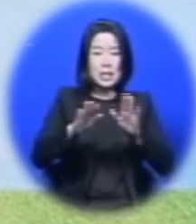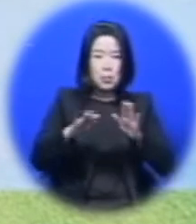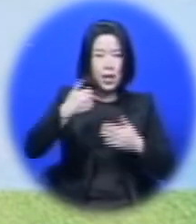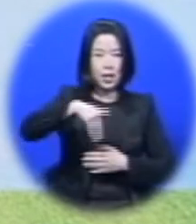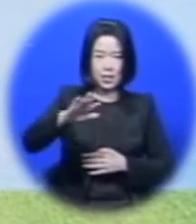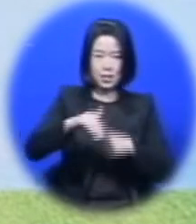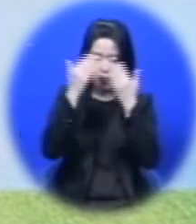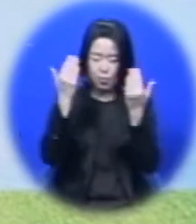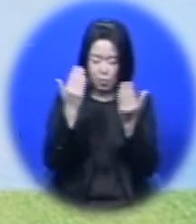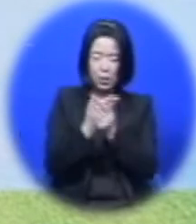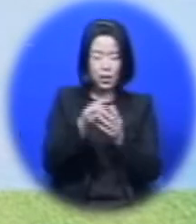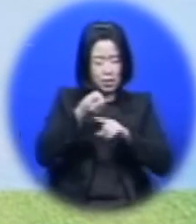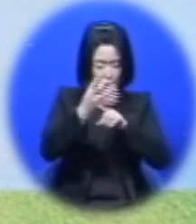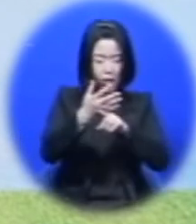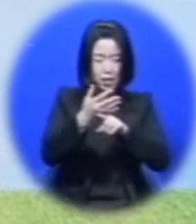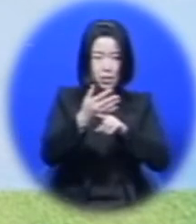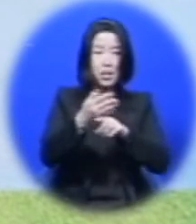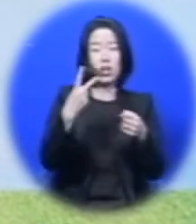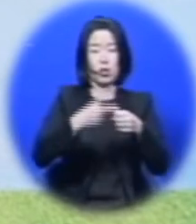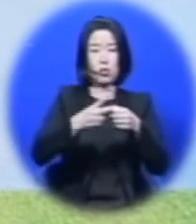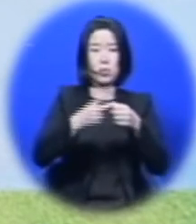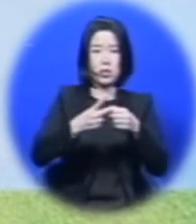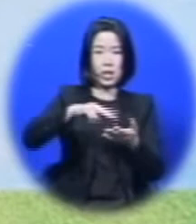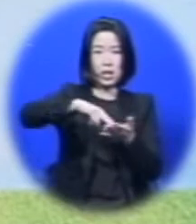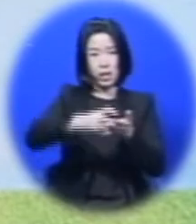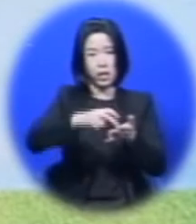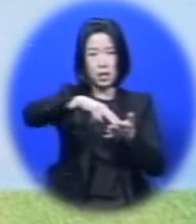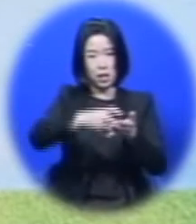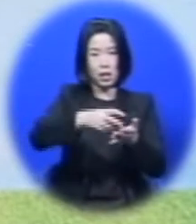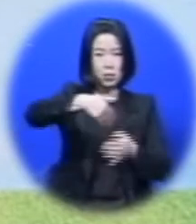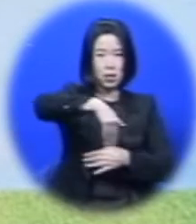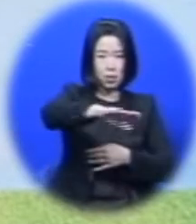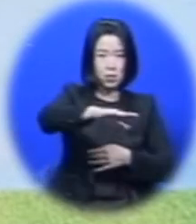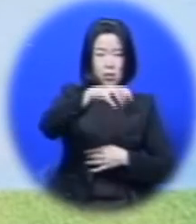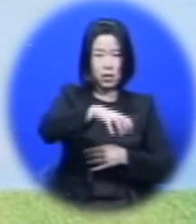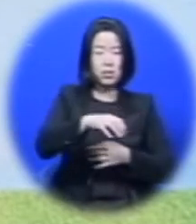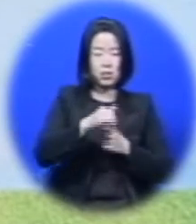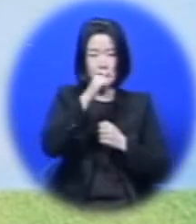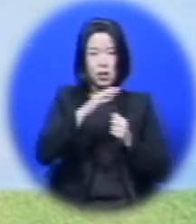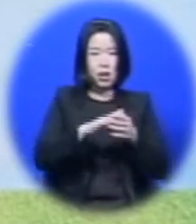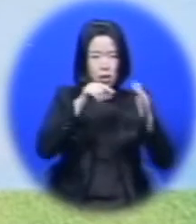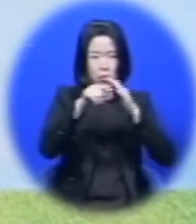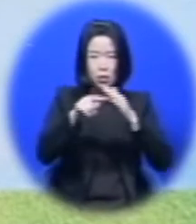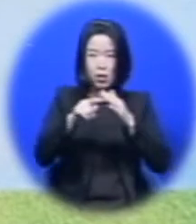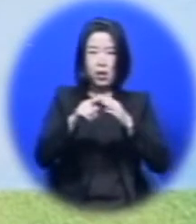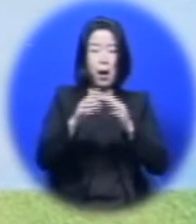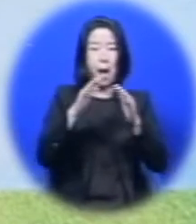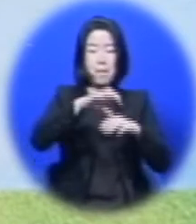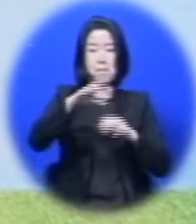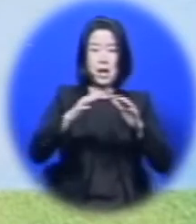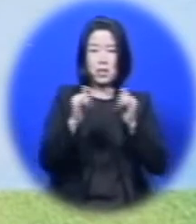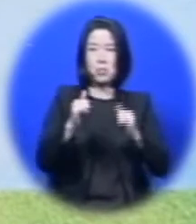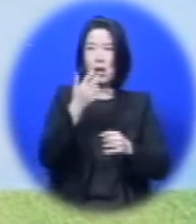가서는 다 전해야지. 그리고 이제 두 번째 다리를 절뚝거리면서 마을로 들어가니까 마을 사람들이 다 어이가 없어 하는